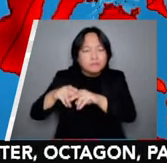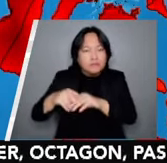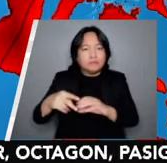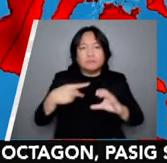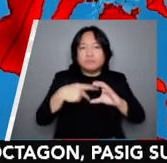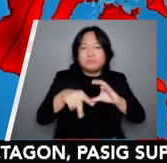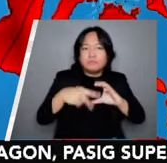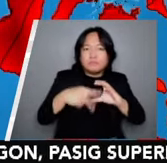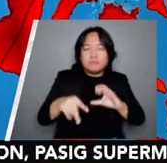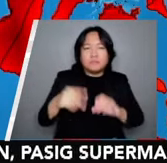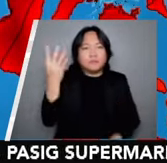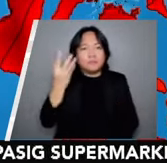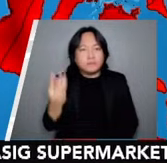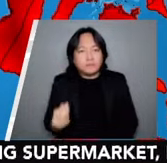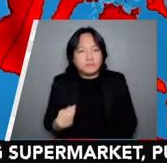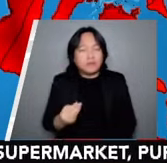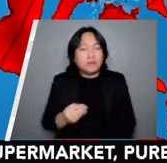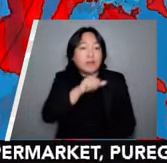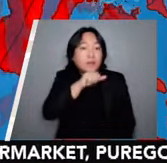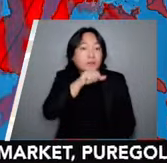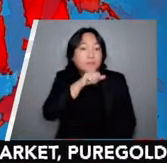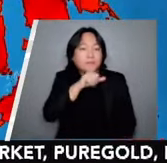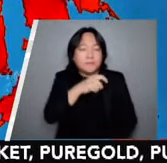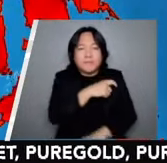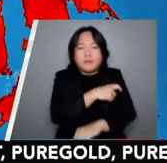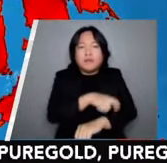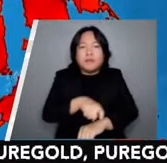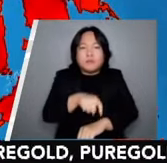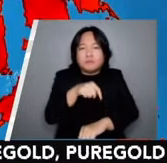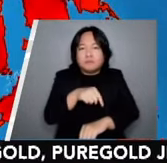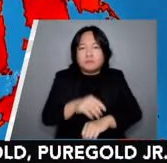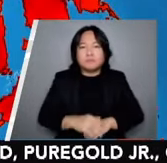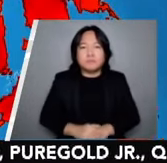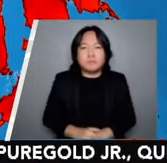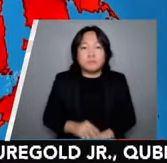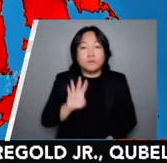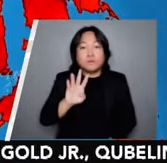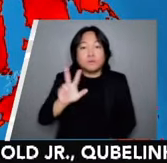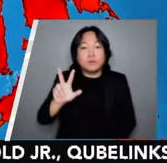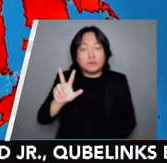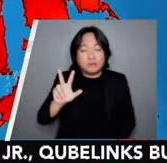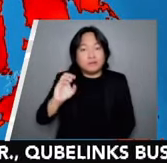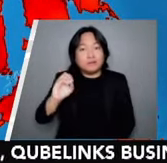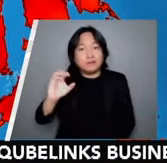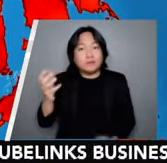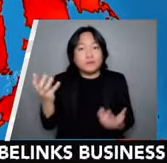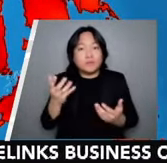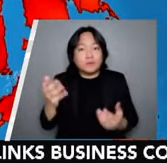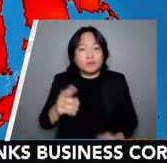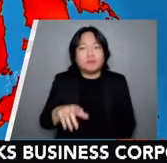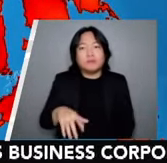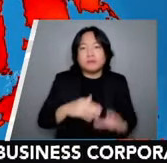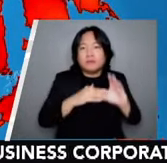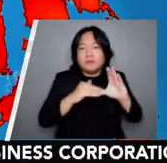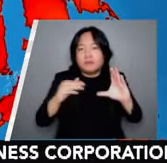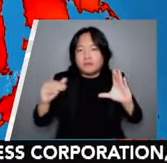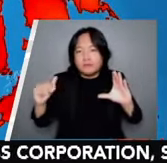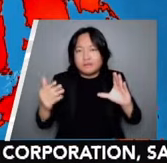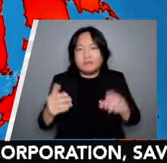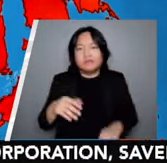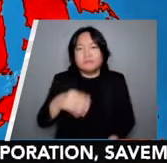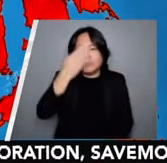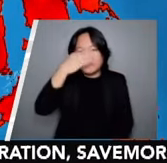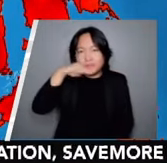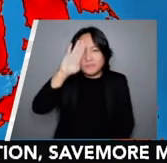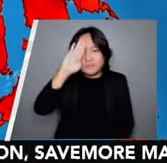Aborlan, Palawan. 43 degrees Celsius naman sa Baknot ng La Union, Sangli Point, Cavite, Pili, Camarines Sur, Iloilo City, Dumangas,